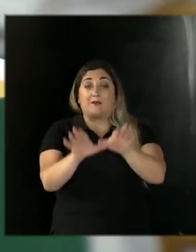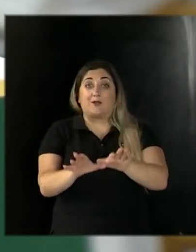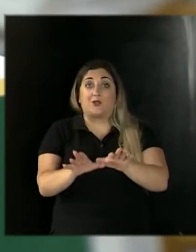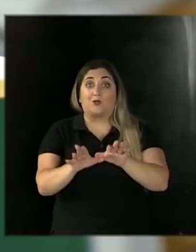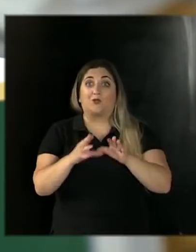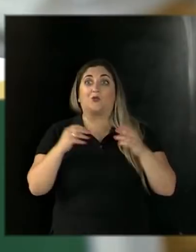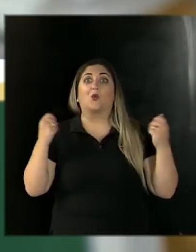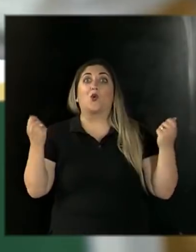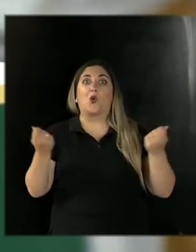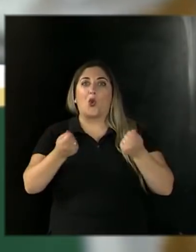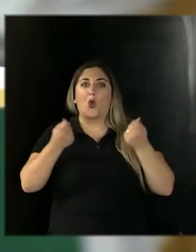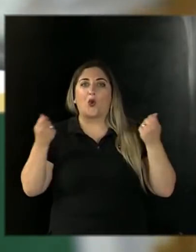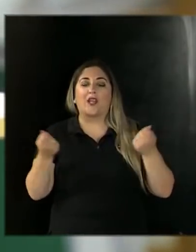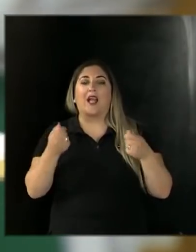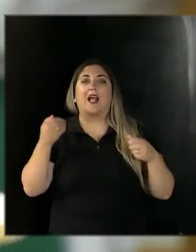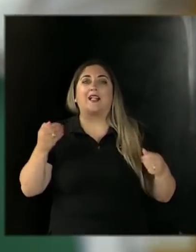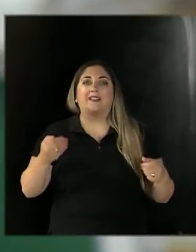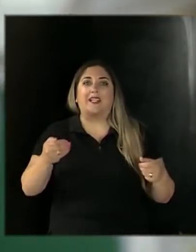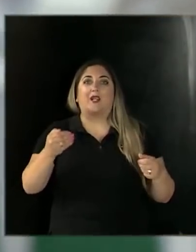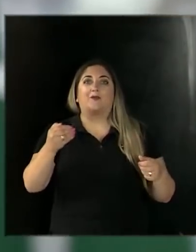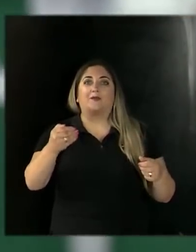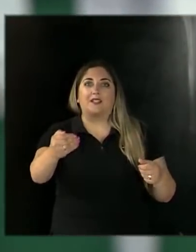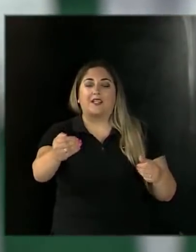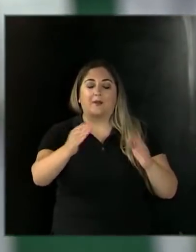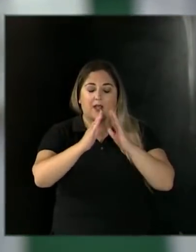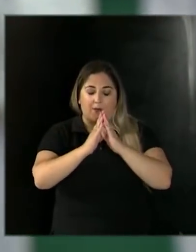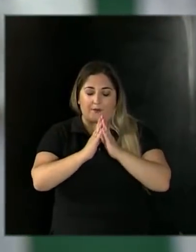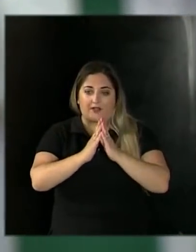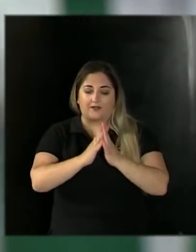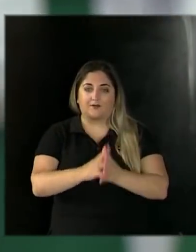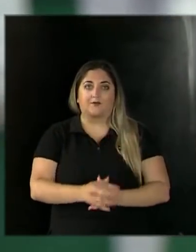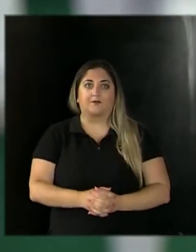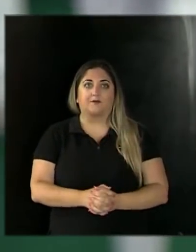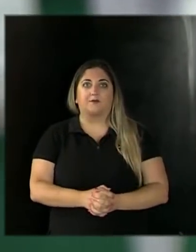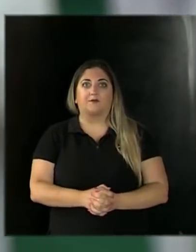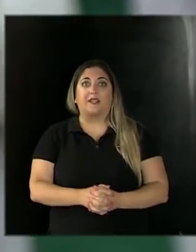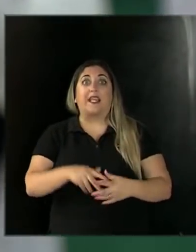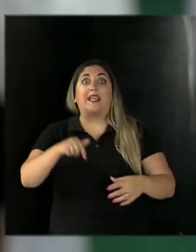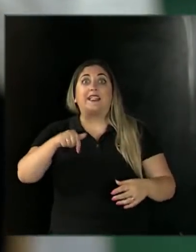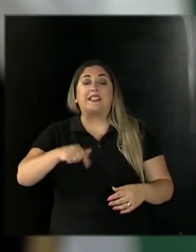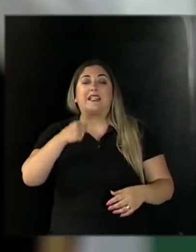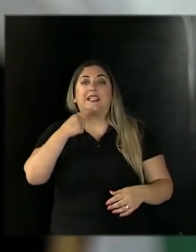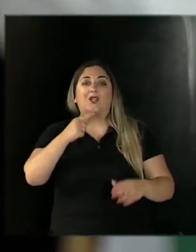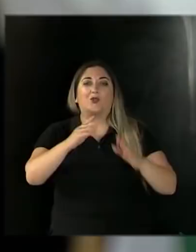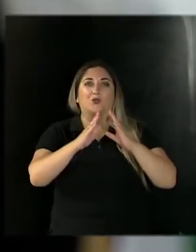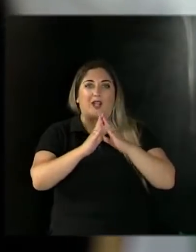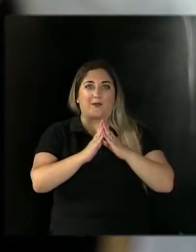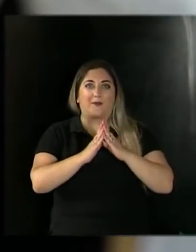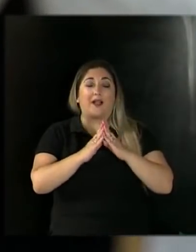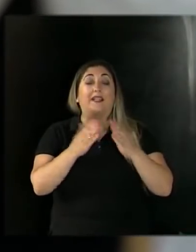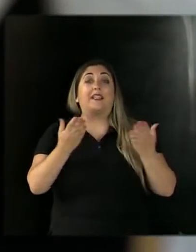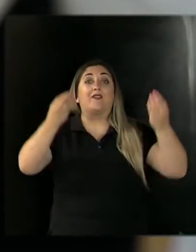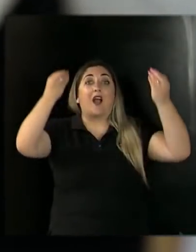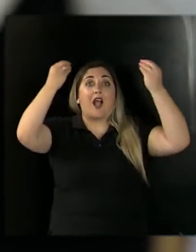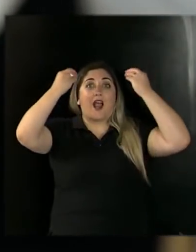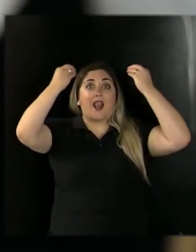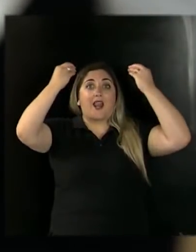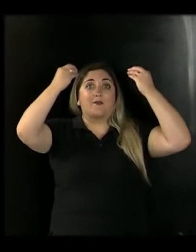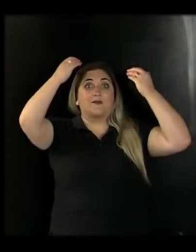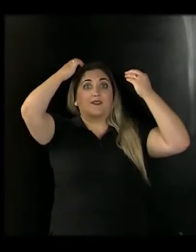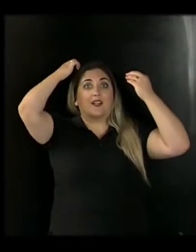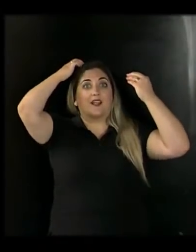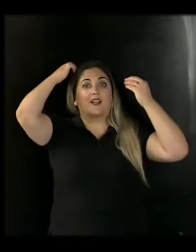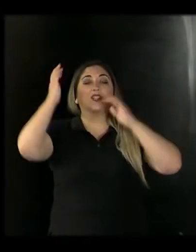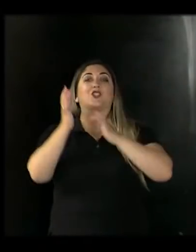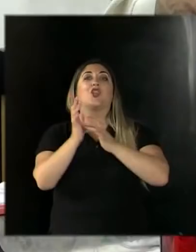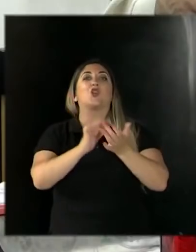Santu, kull ġieħu glorja għal dejjem ta' dejjem. Ejjew nitolbu kif għallimna u ridna nagħmlu li ben